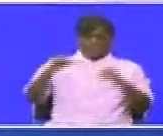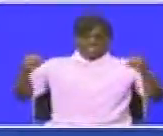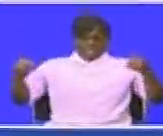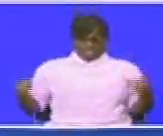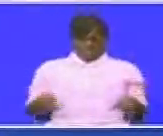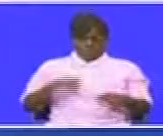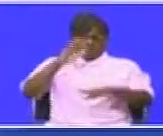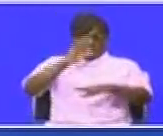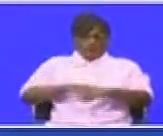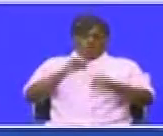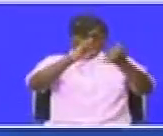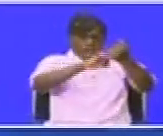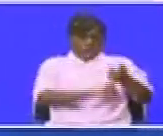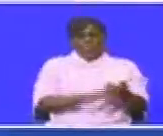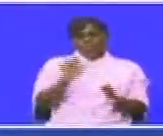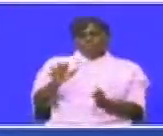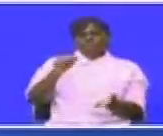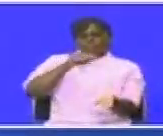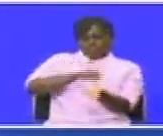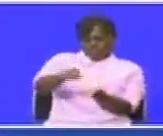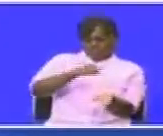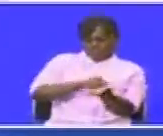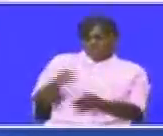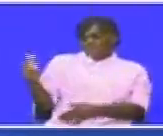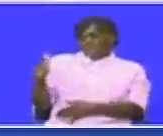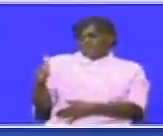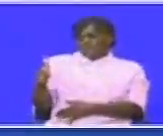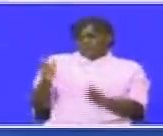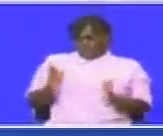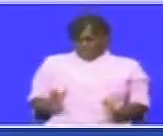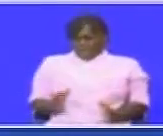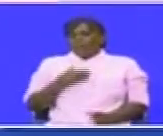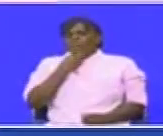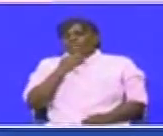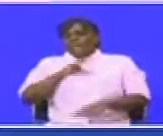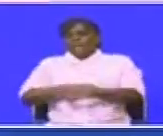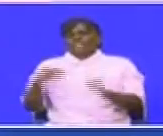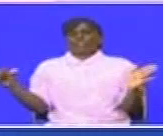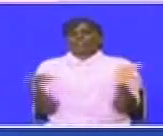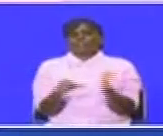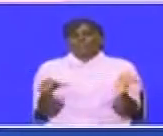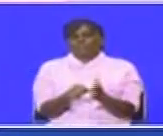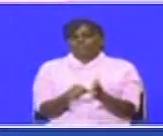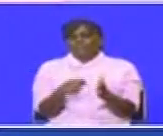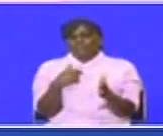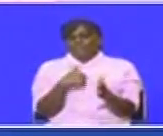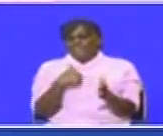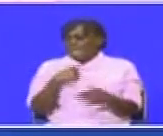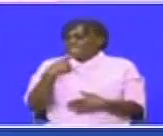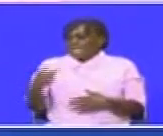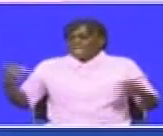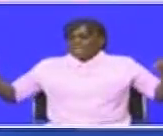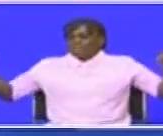taarifa kuhusiana na ndoa yake kuchapishwa. Mpiga picha mmoja akajipata matatani. I want to make it very